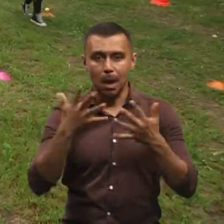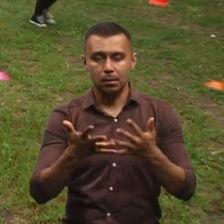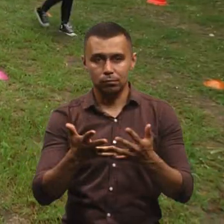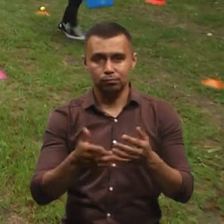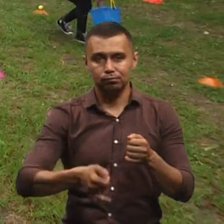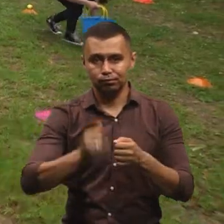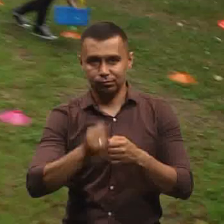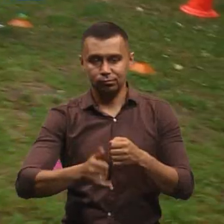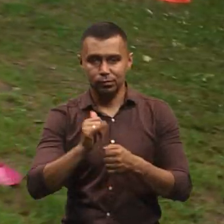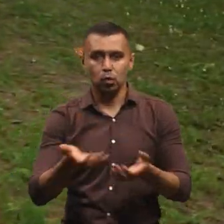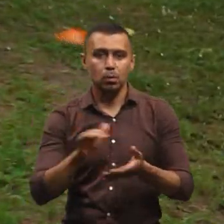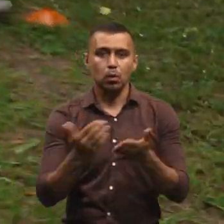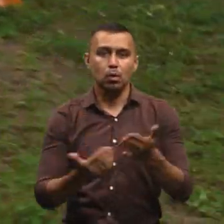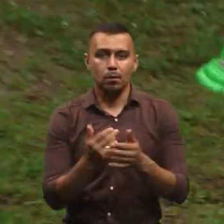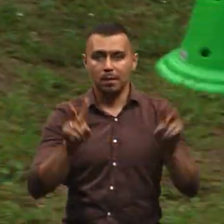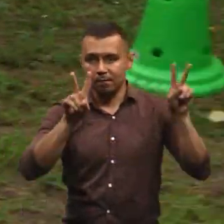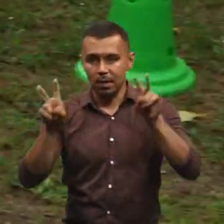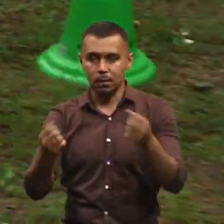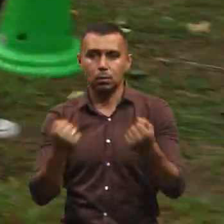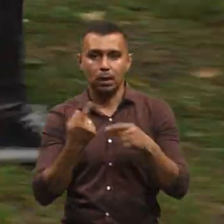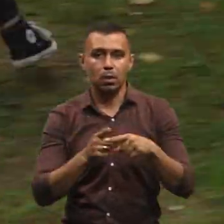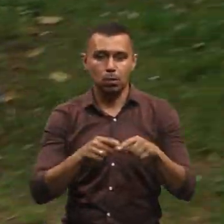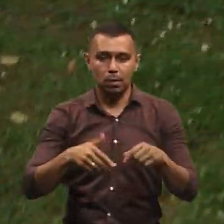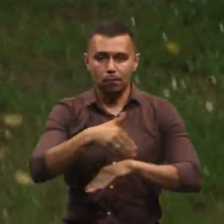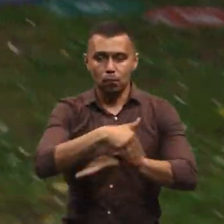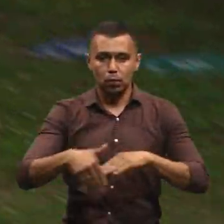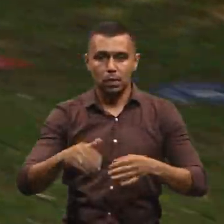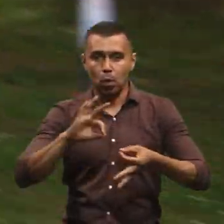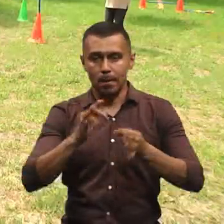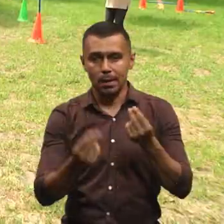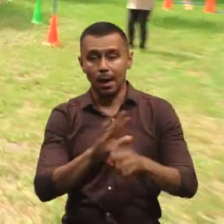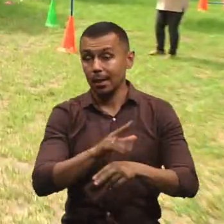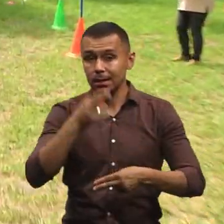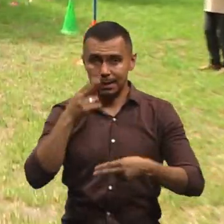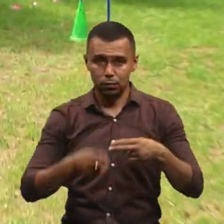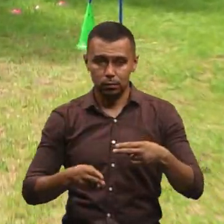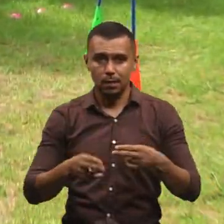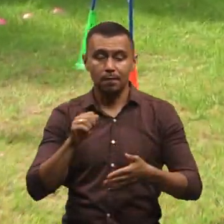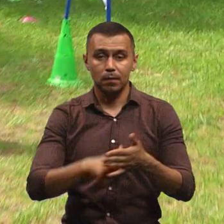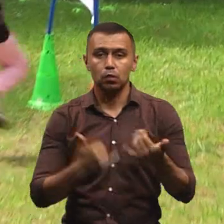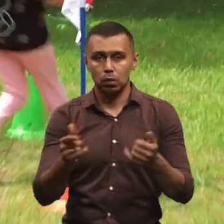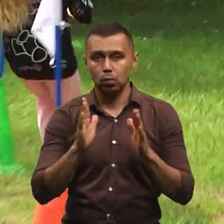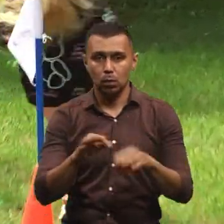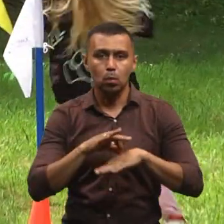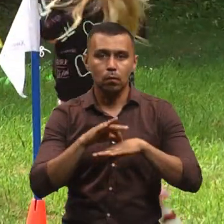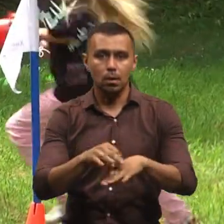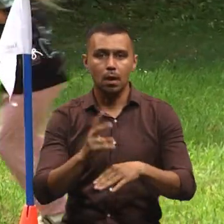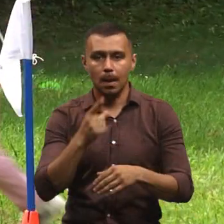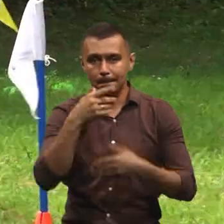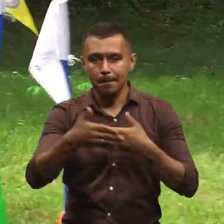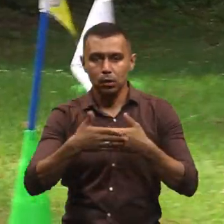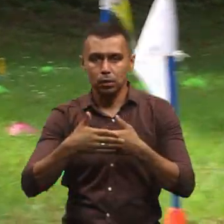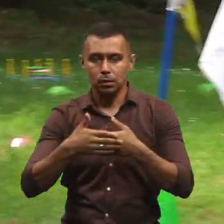та ознайомилися з новими видами спорту На цьому дворовій Олімпійські ігри не закінчуються відсьогодні їх будуть проводити на